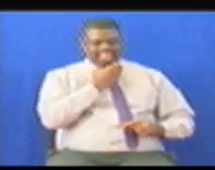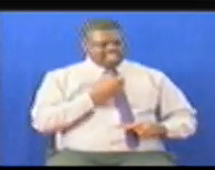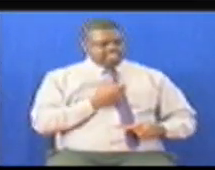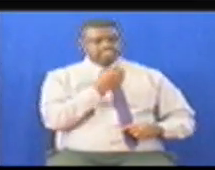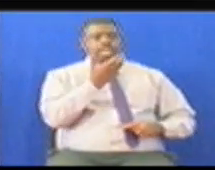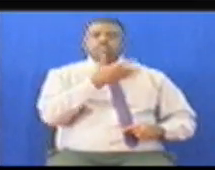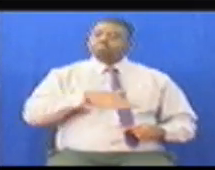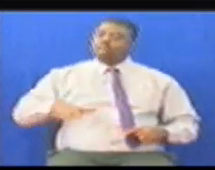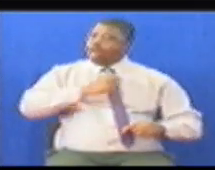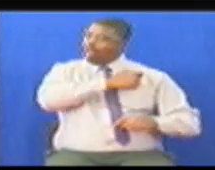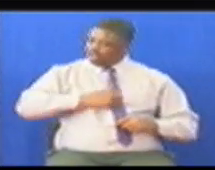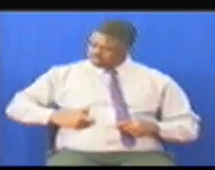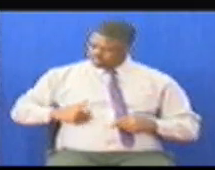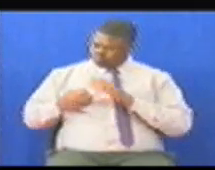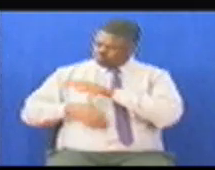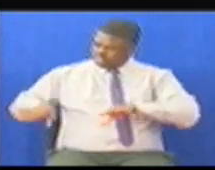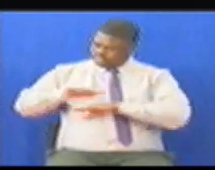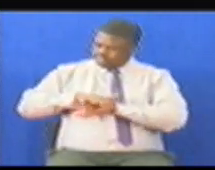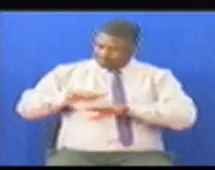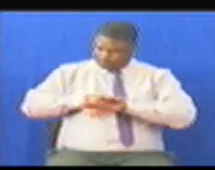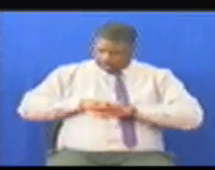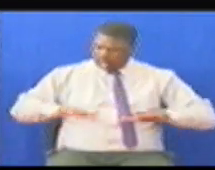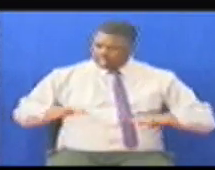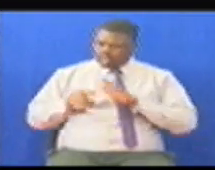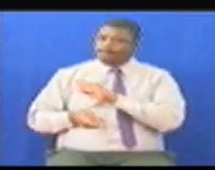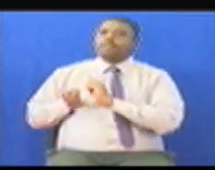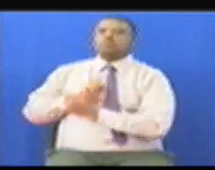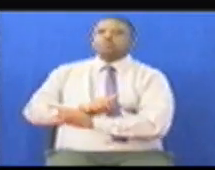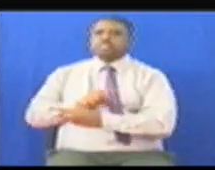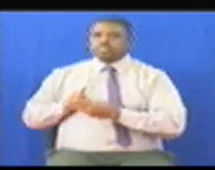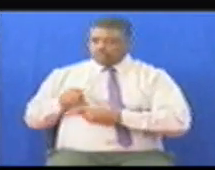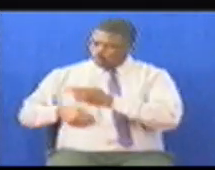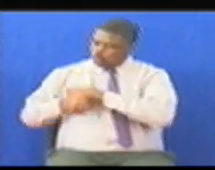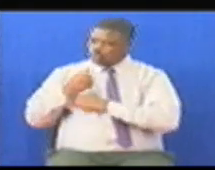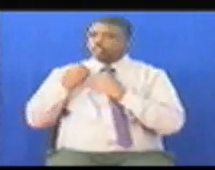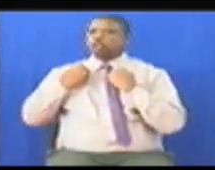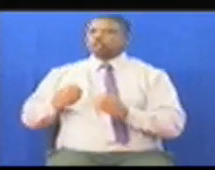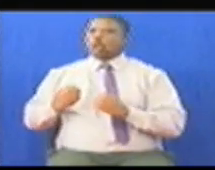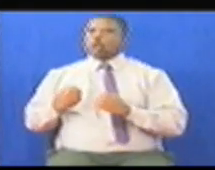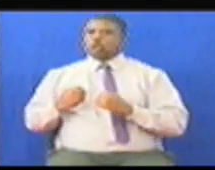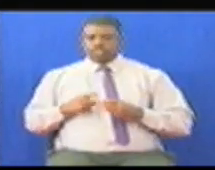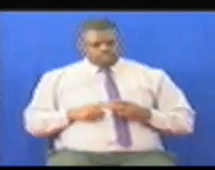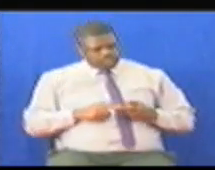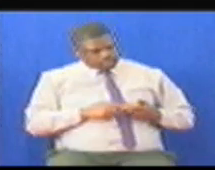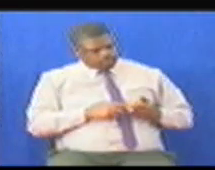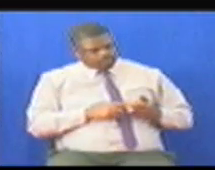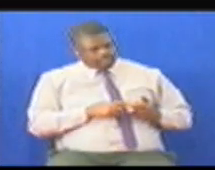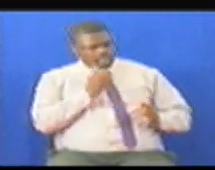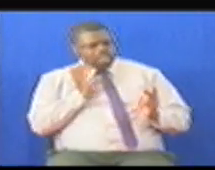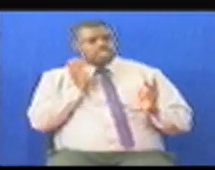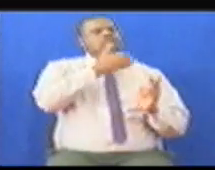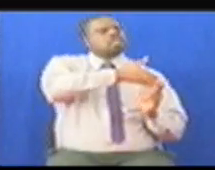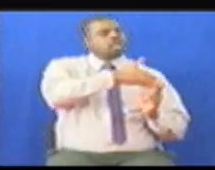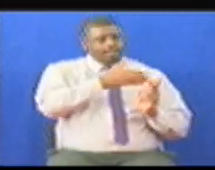Zanzibar na mwenyekiti wa Baraza la Mapinduzi, kwa uongozi wake shupavu na nia yake thabiti ya